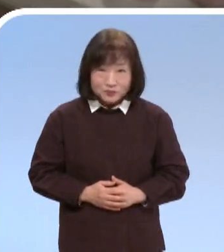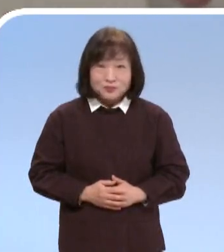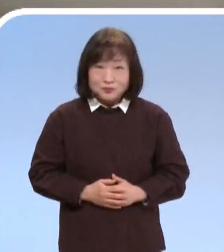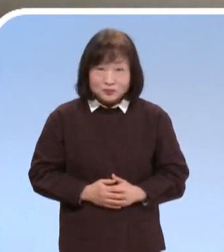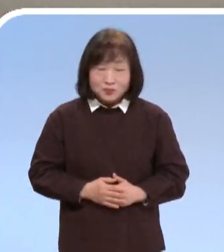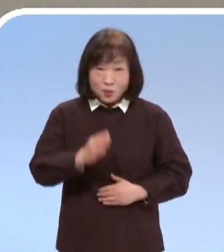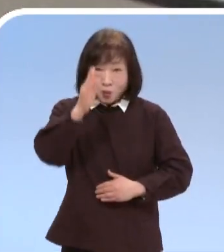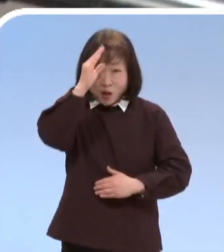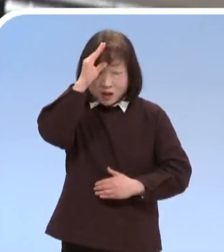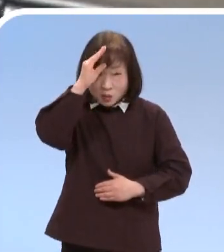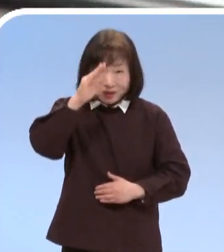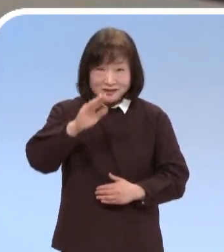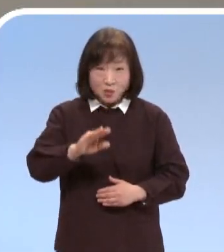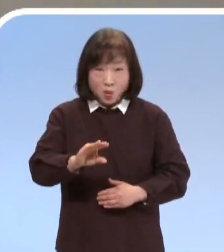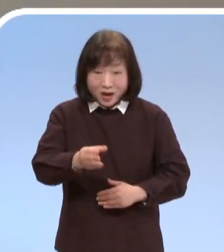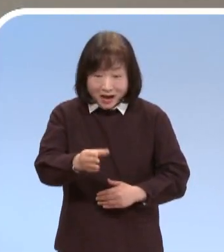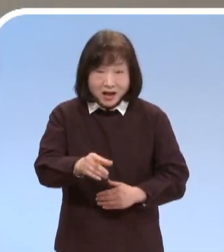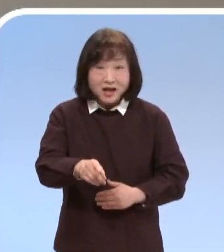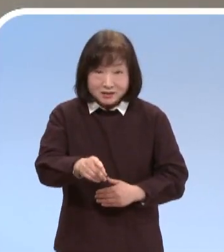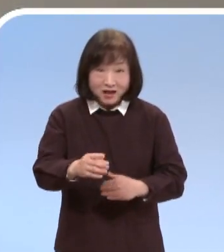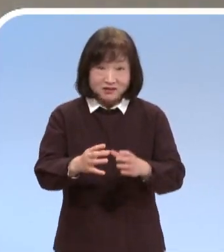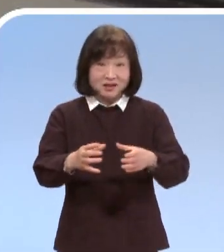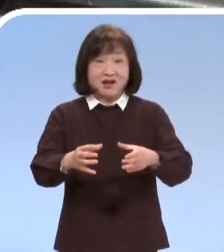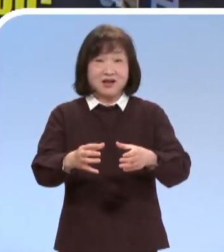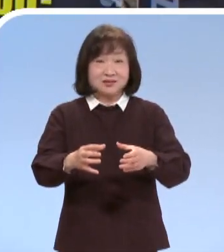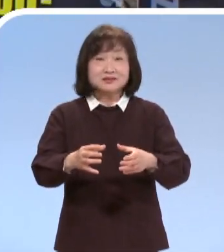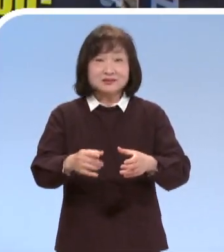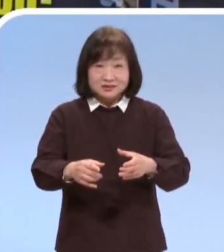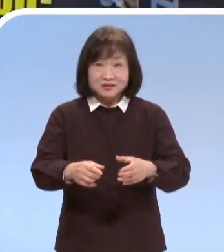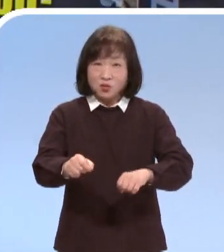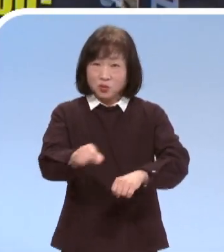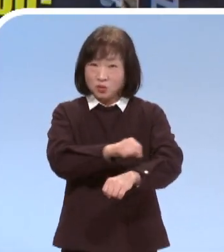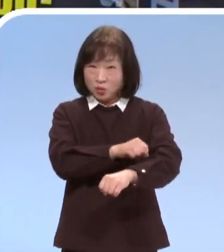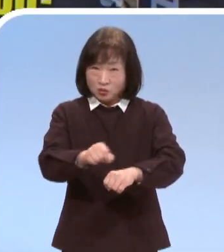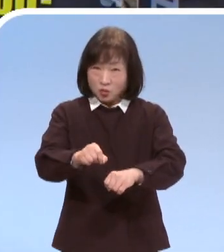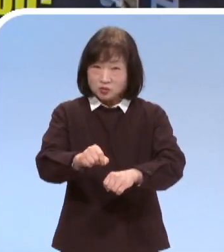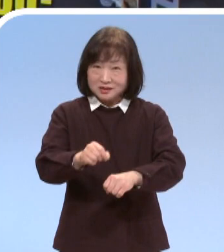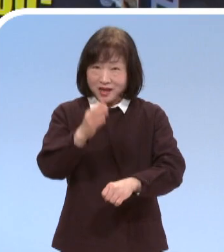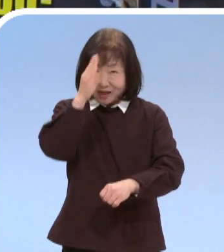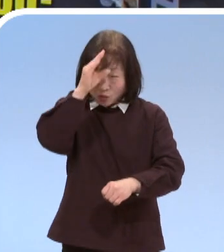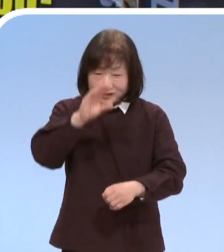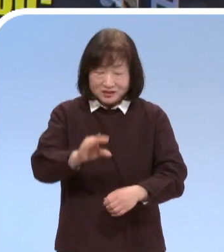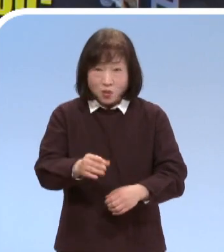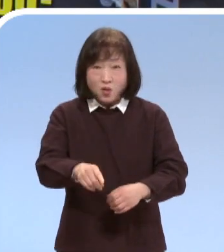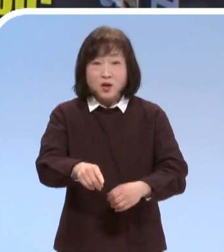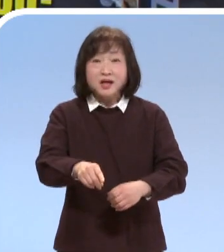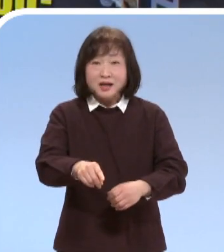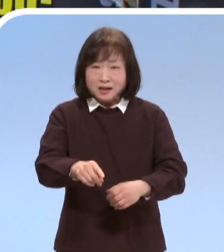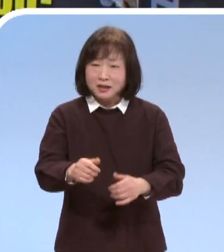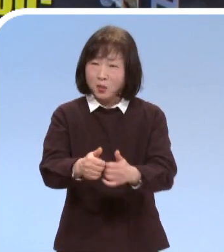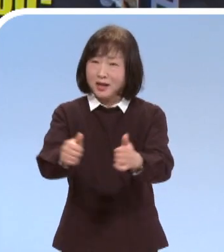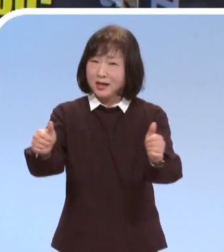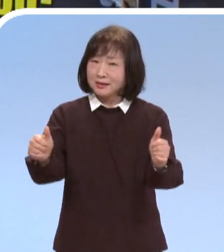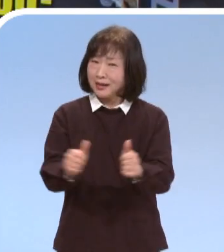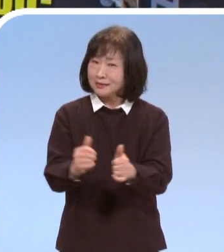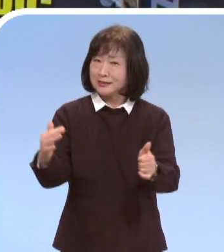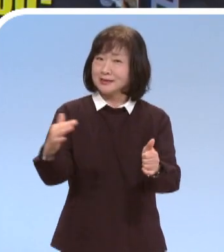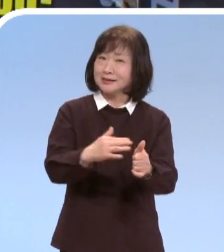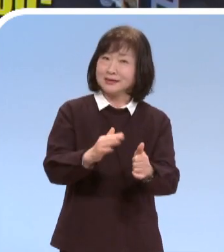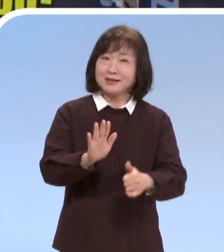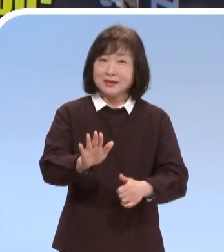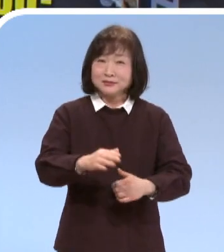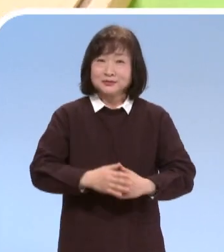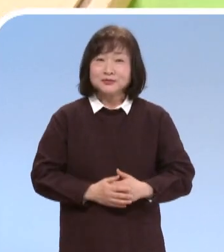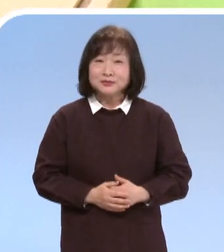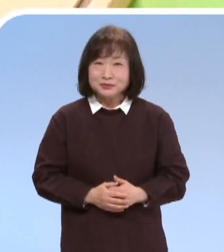これは唐揚げ？でか この特製唐揚げを挟むデカ揚げサンドは男性にとても人気です